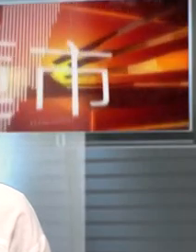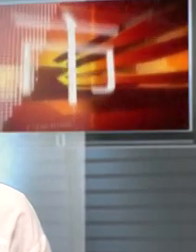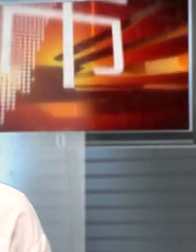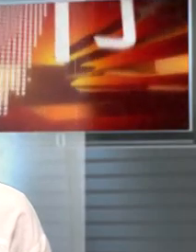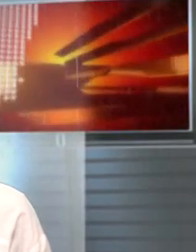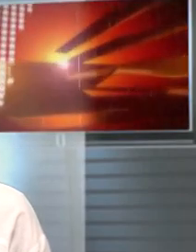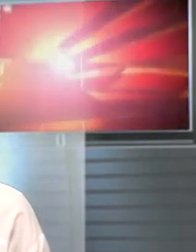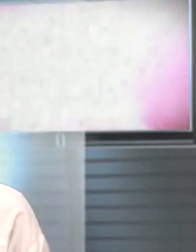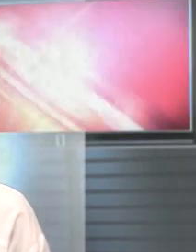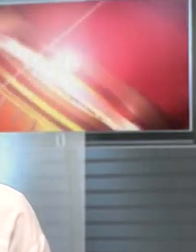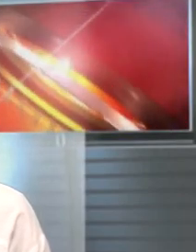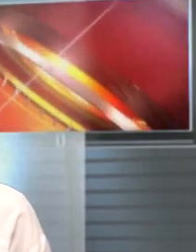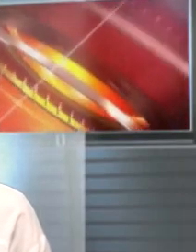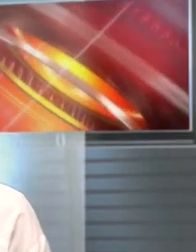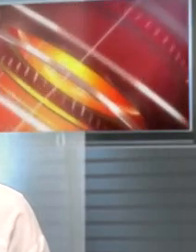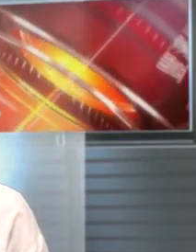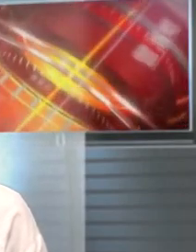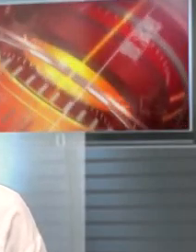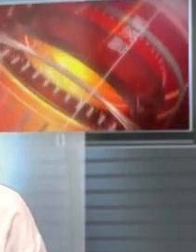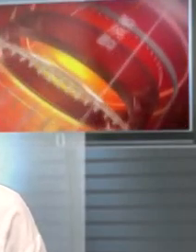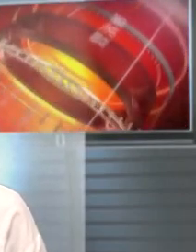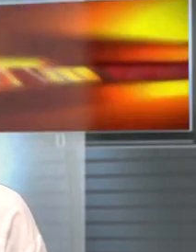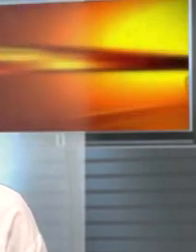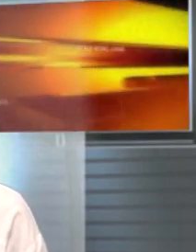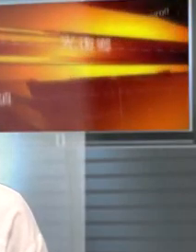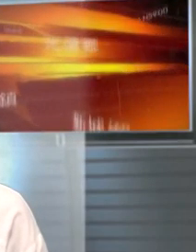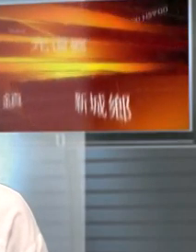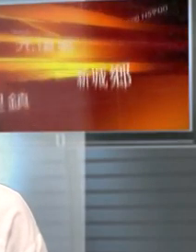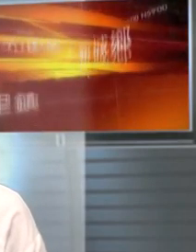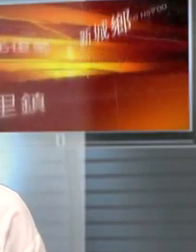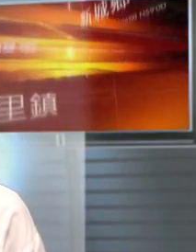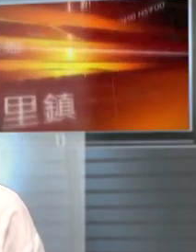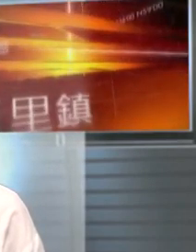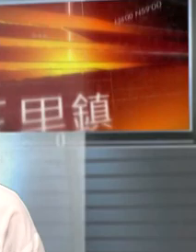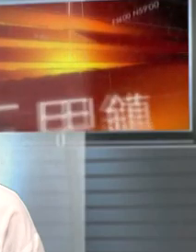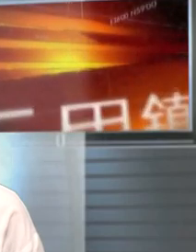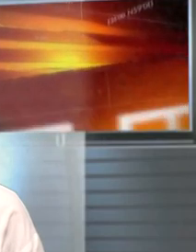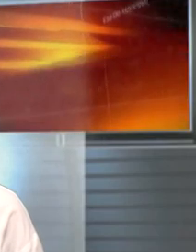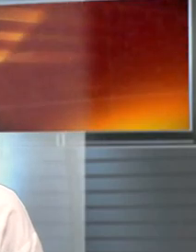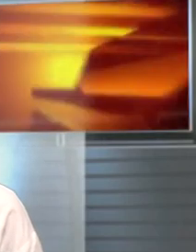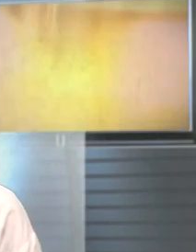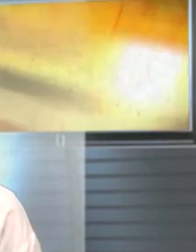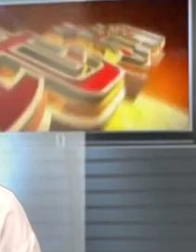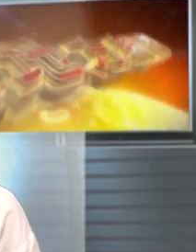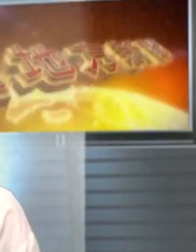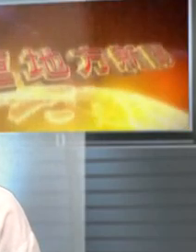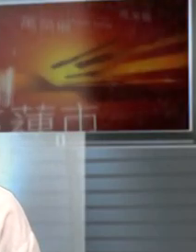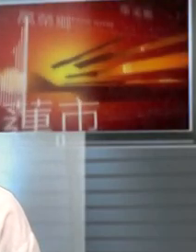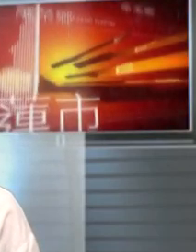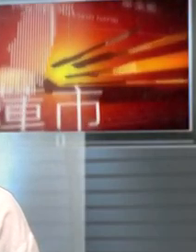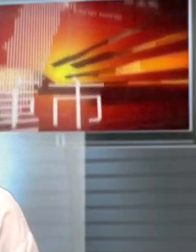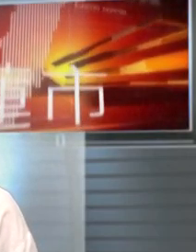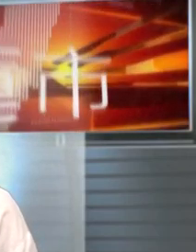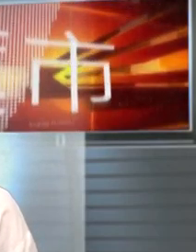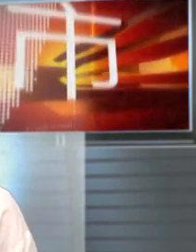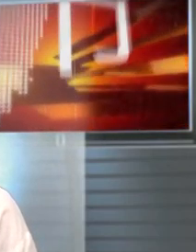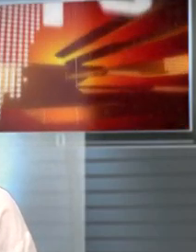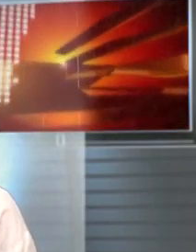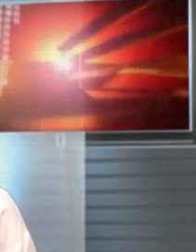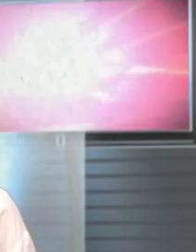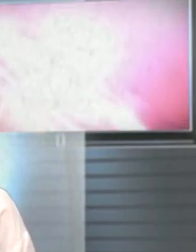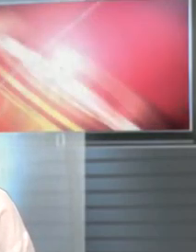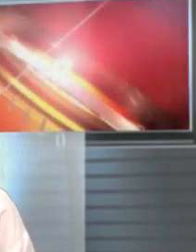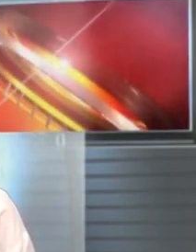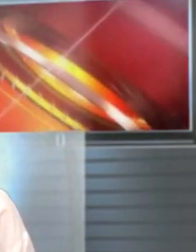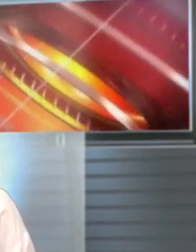施打莫德纳疫苗，花莲民众相当踊跃，但是对于外界质疑花莲疫苗剩余量过高，县长徐正伟也进行说明，并